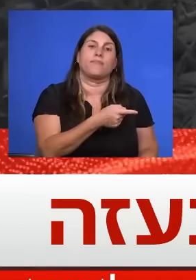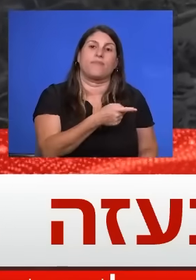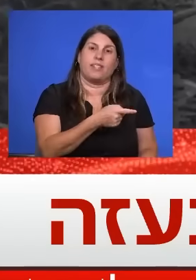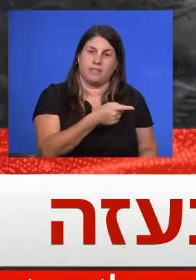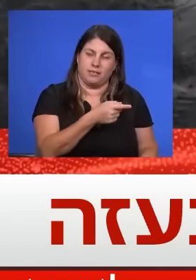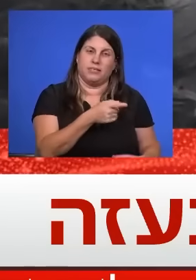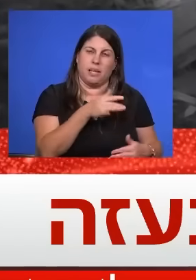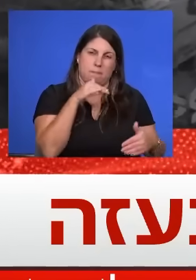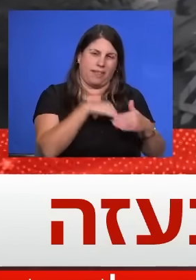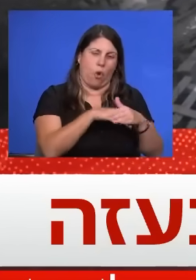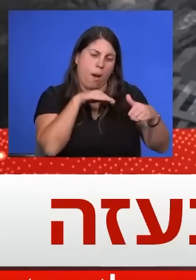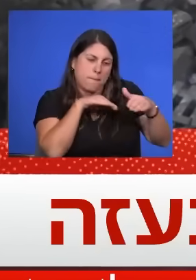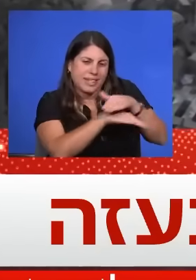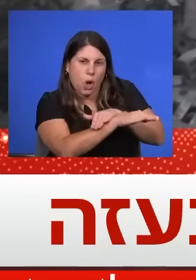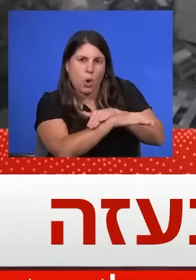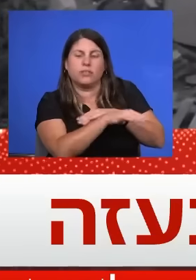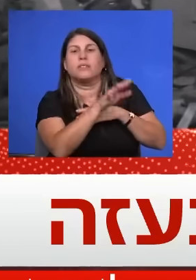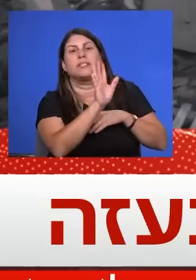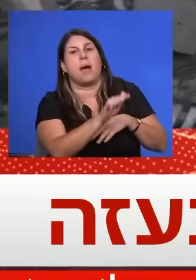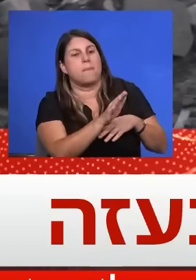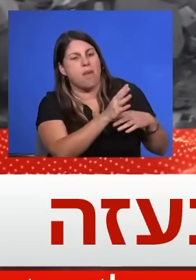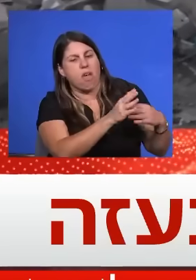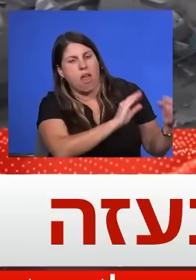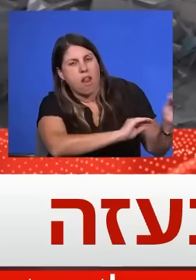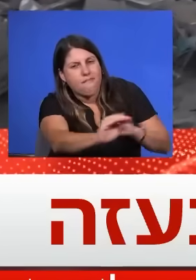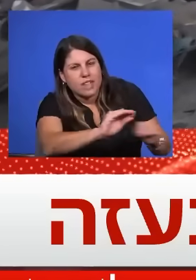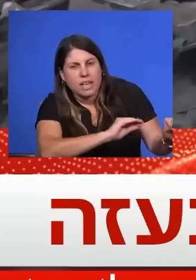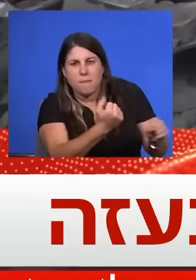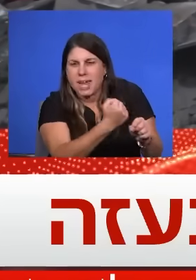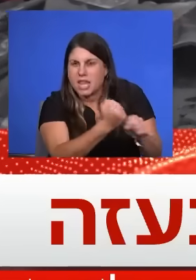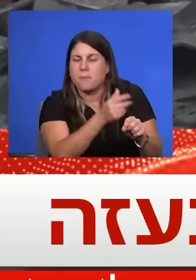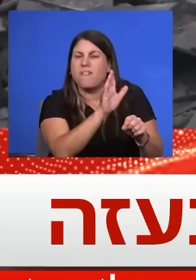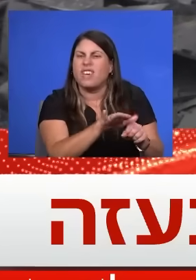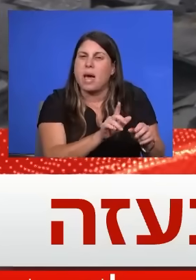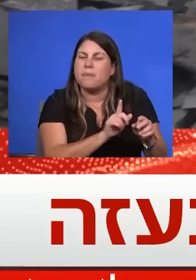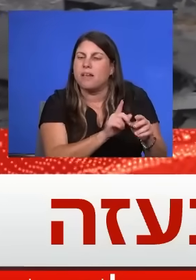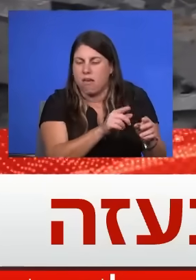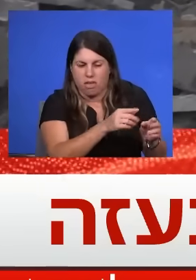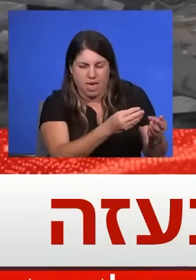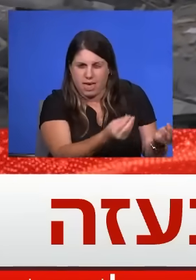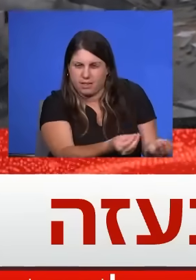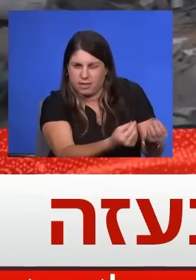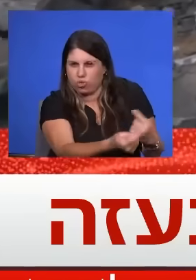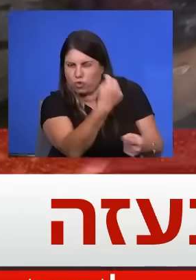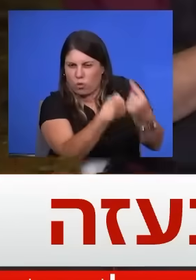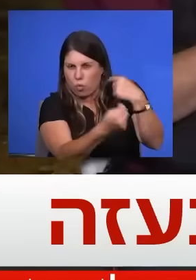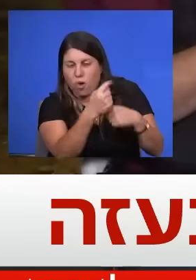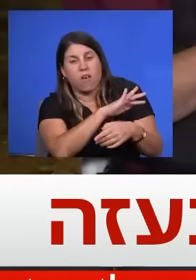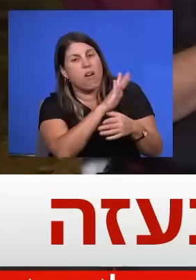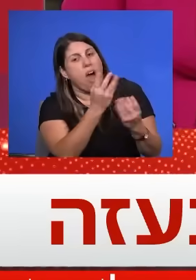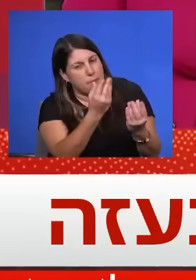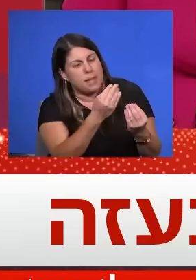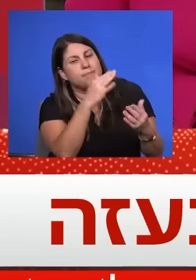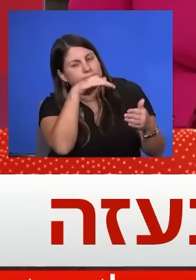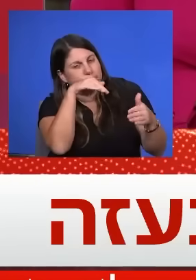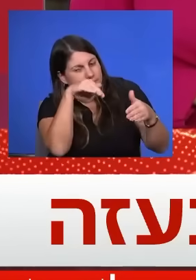מנהרות, גם העברה של פעילים, גם מתקני שיגור, הרבה מאוד מהיכולות עוברות מתחת לאדמה. מיכל. תודה רבה לכם,